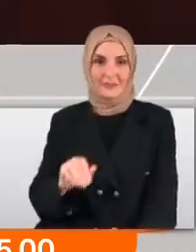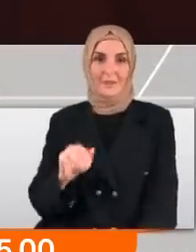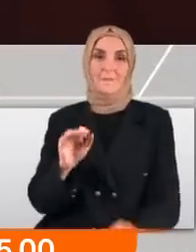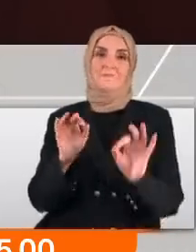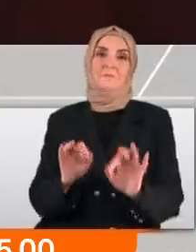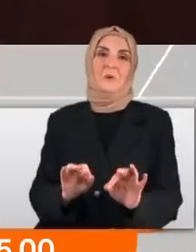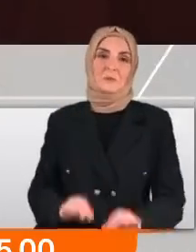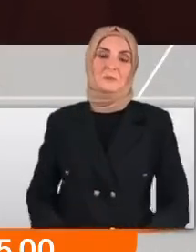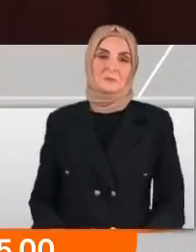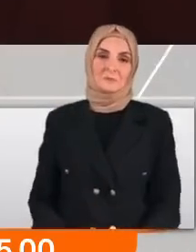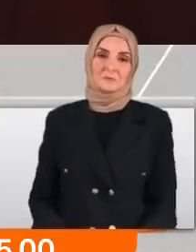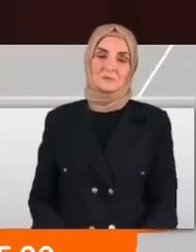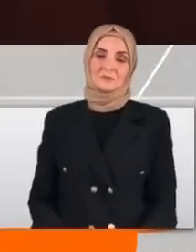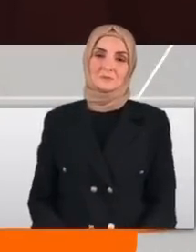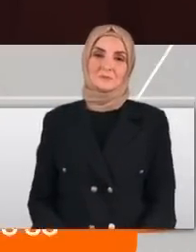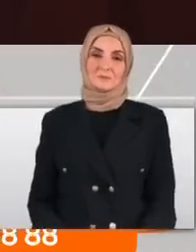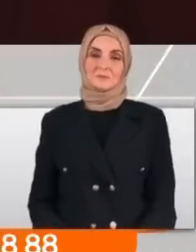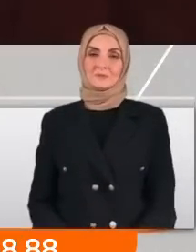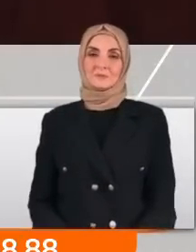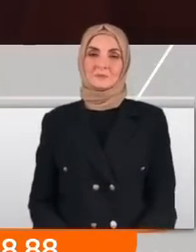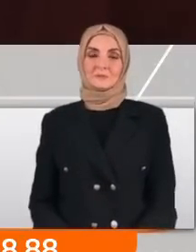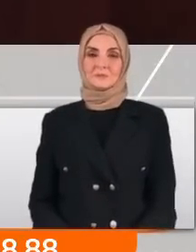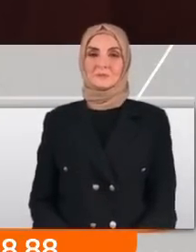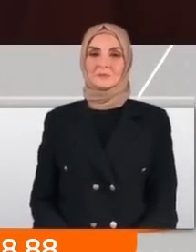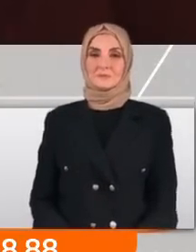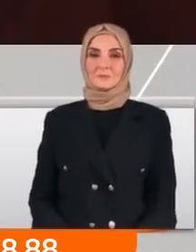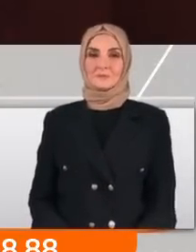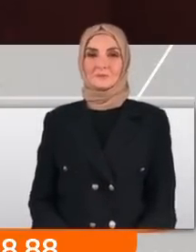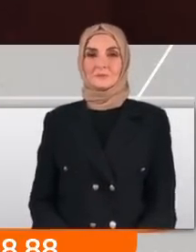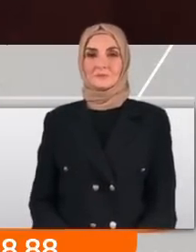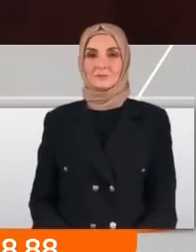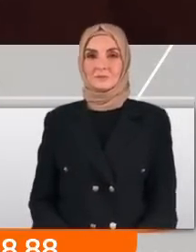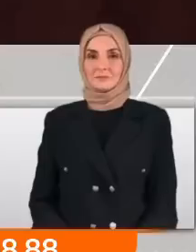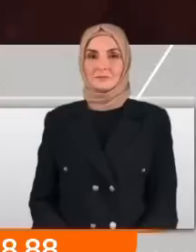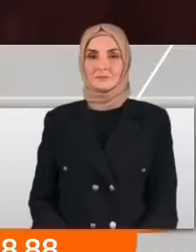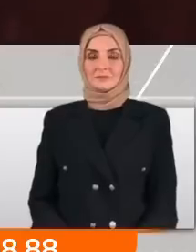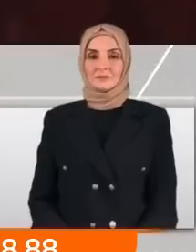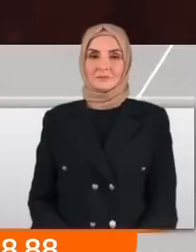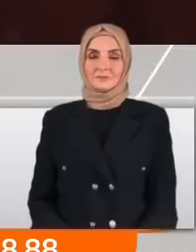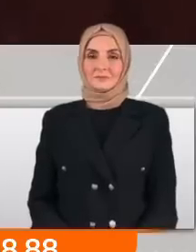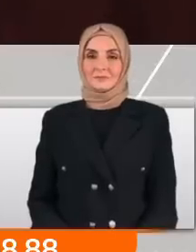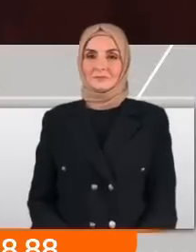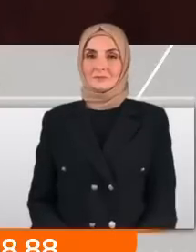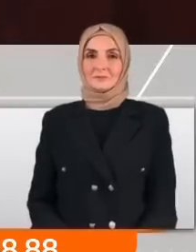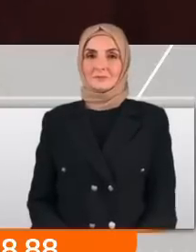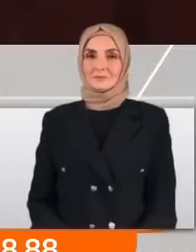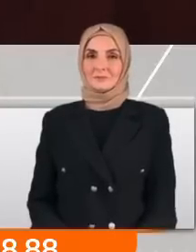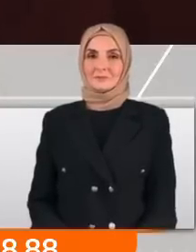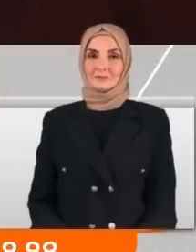komşum dedi ki, sen nereye koşuyorsun? Dedim, nereye koşayım dedim, benim oğlum geldim